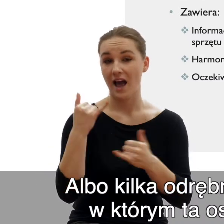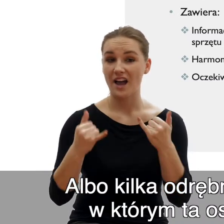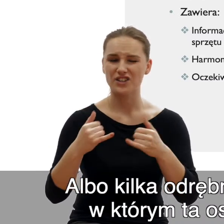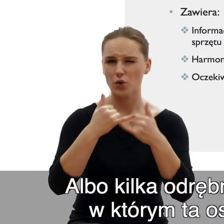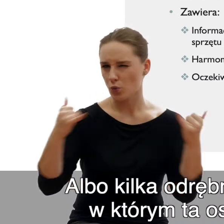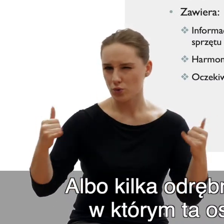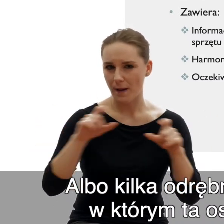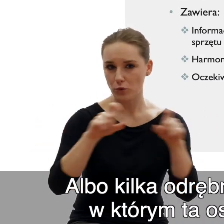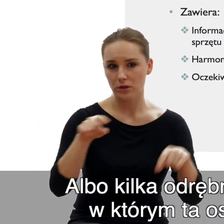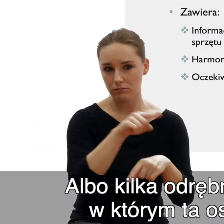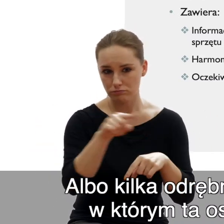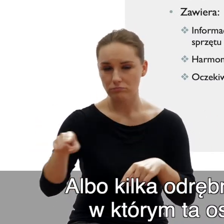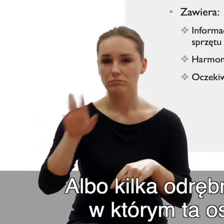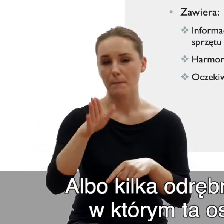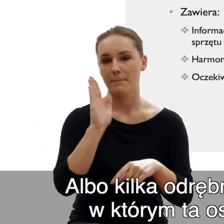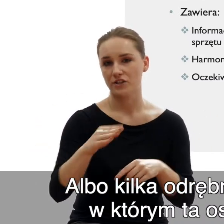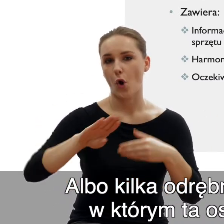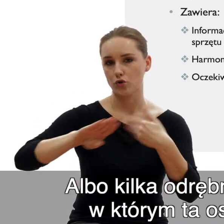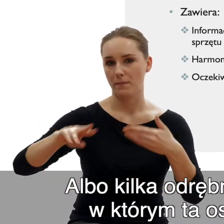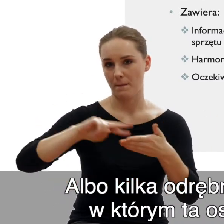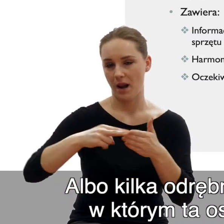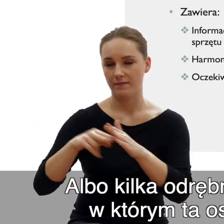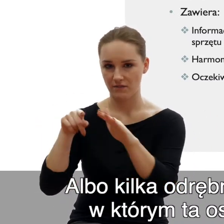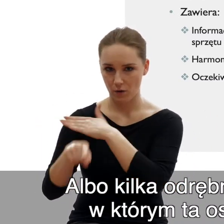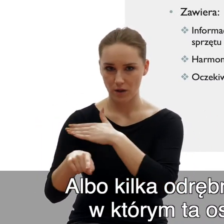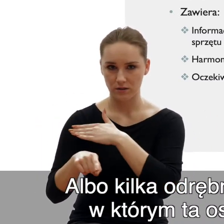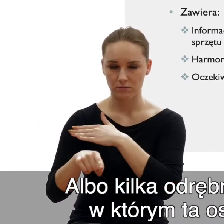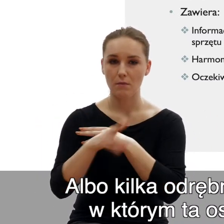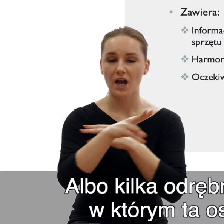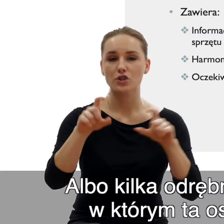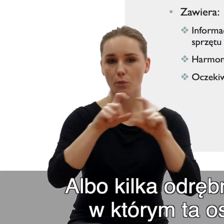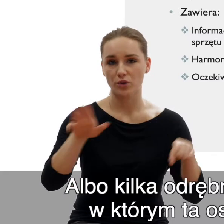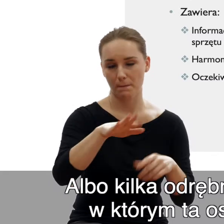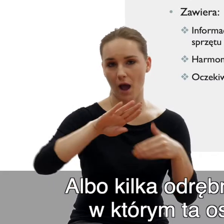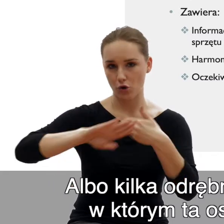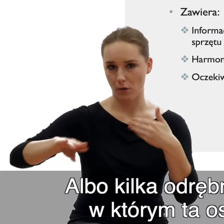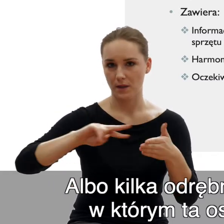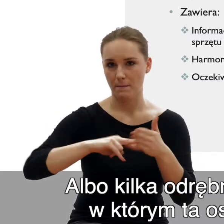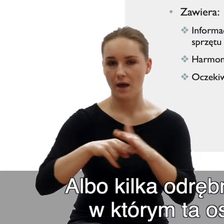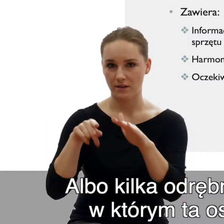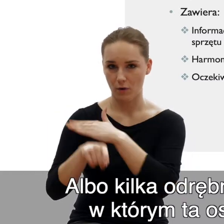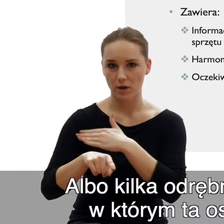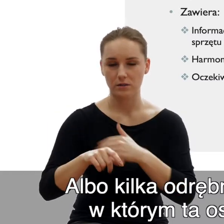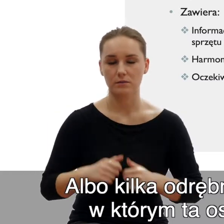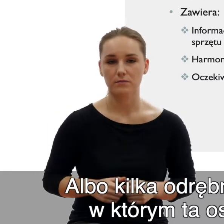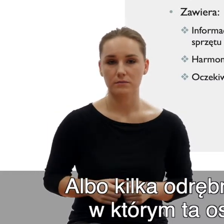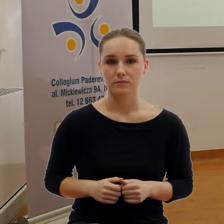planów ewakuacji. Dla każdego budynku, w którym ta osoba się pojawia, taki plan będzie